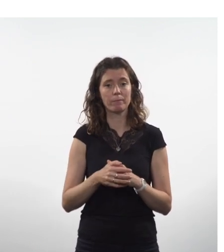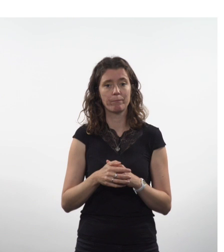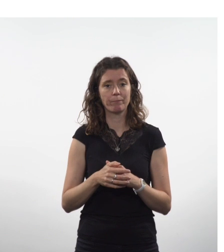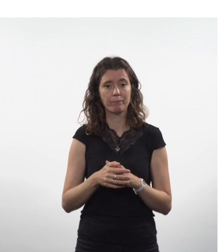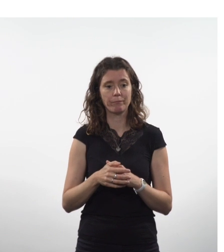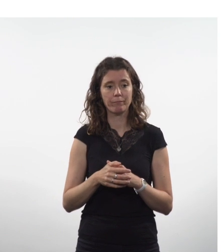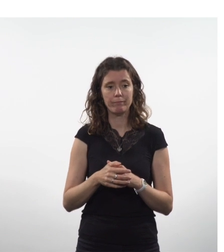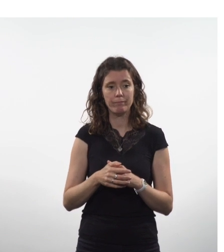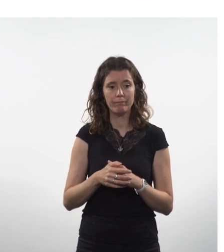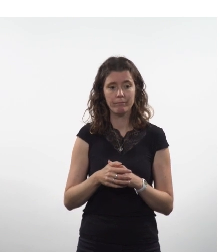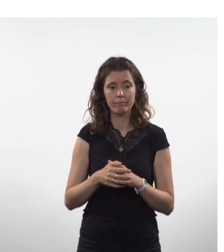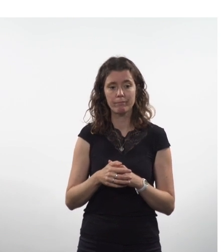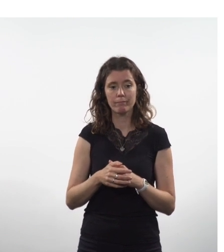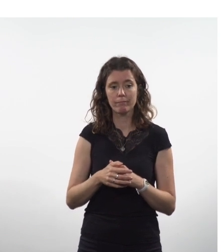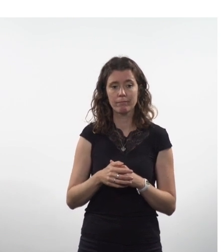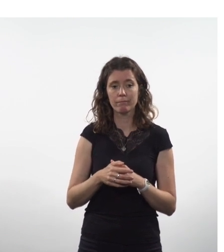Euh,